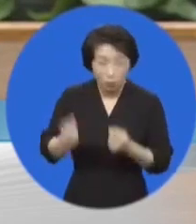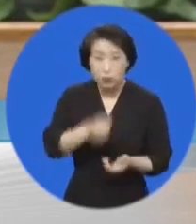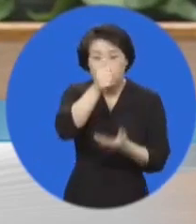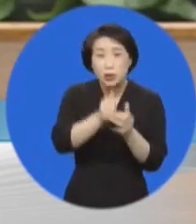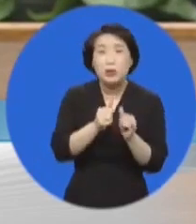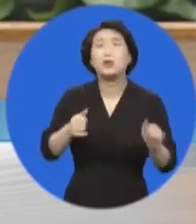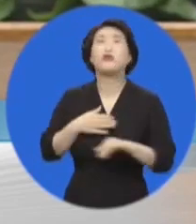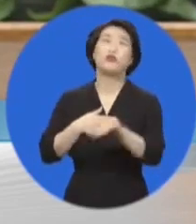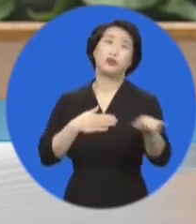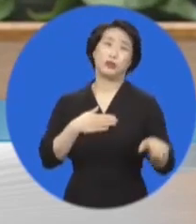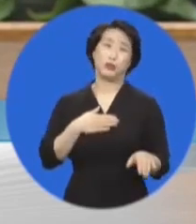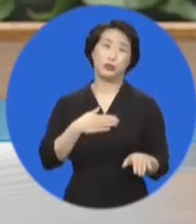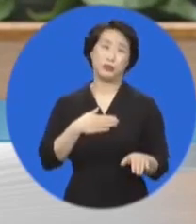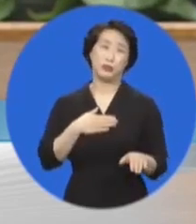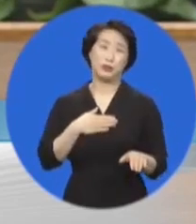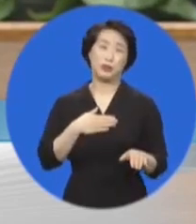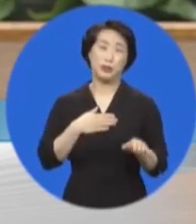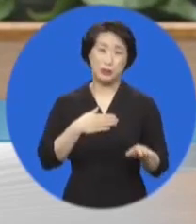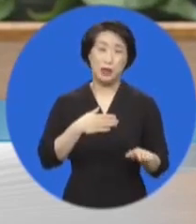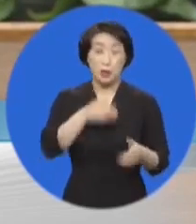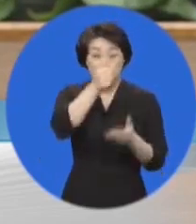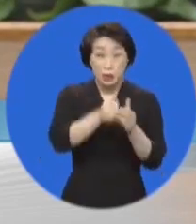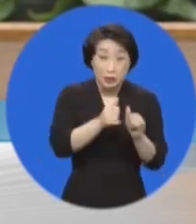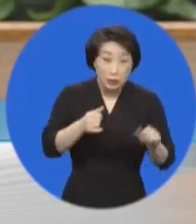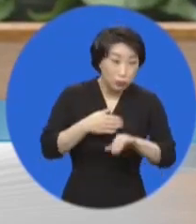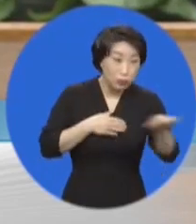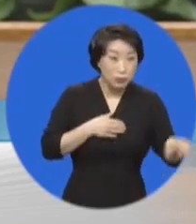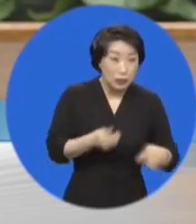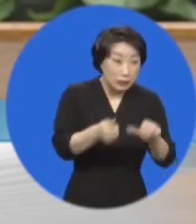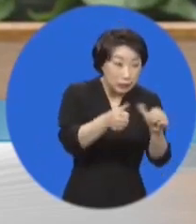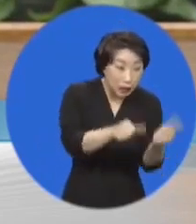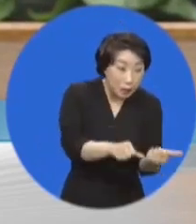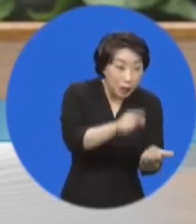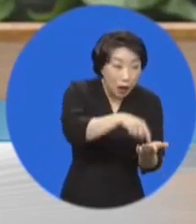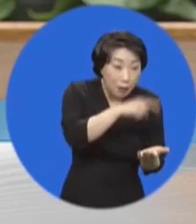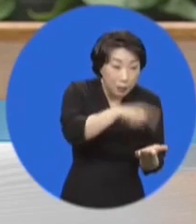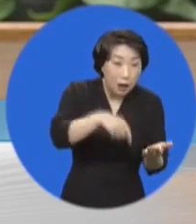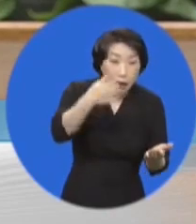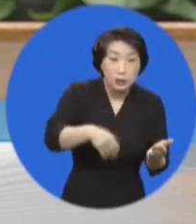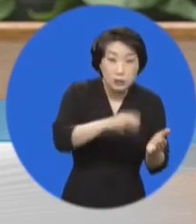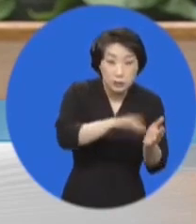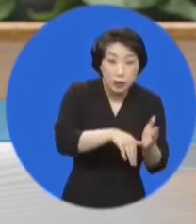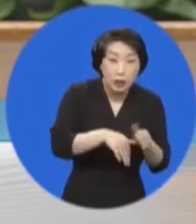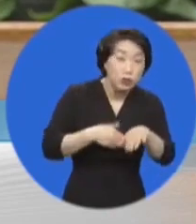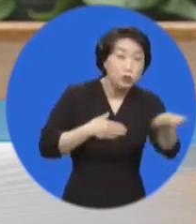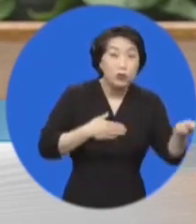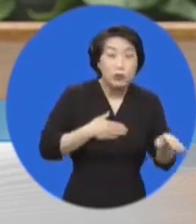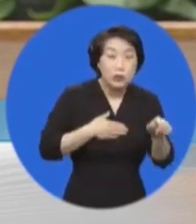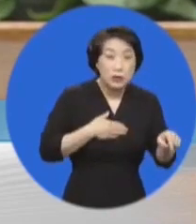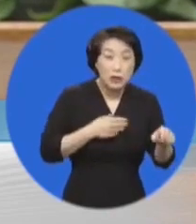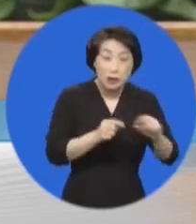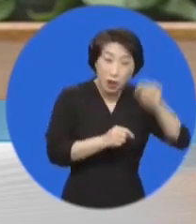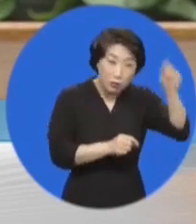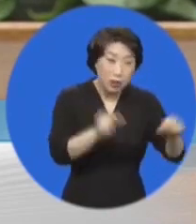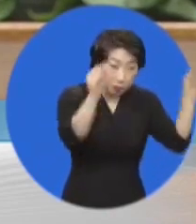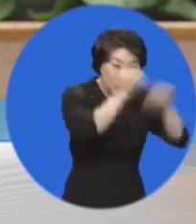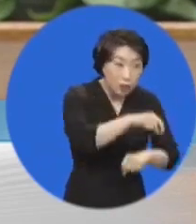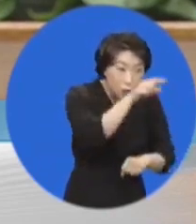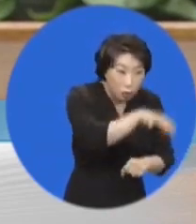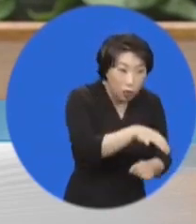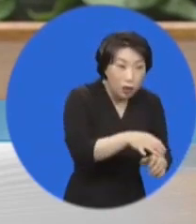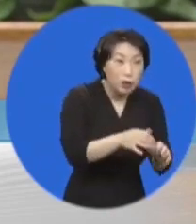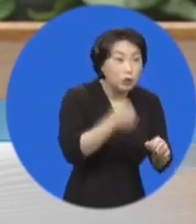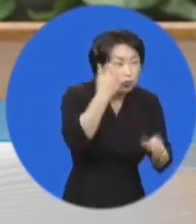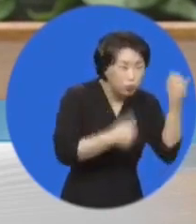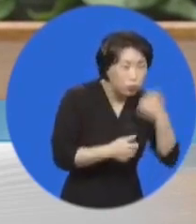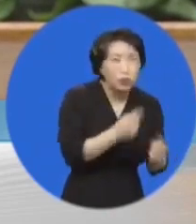죄인이기 때문에 죄인인 사망을 갚기 전에는 영원한 멸망에서 단